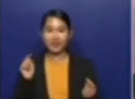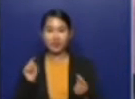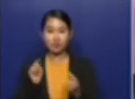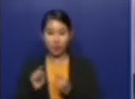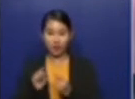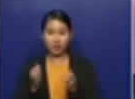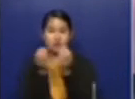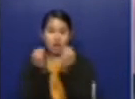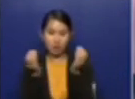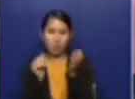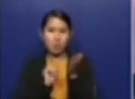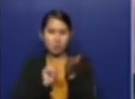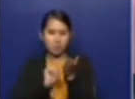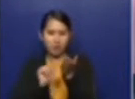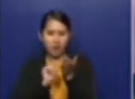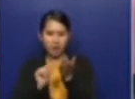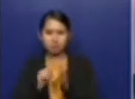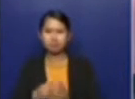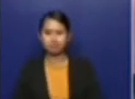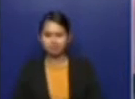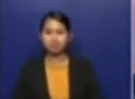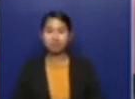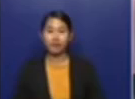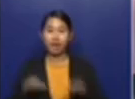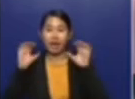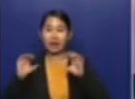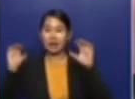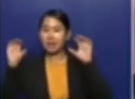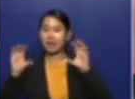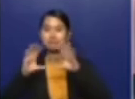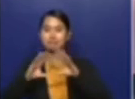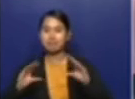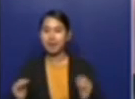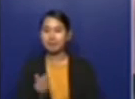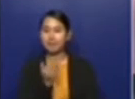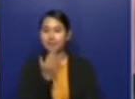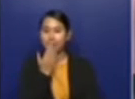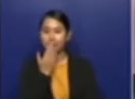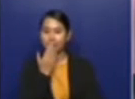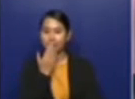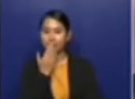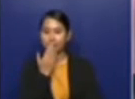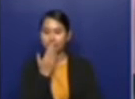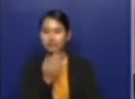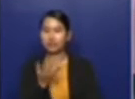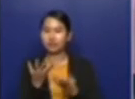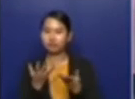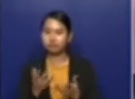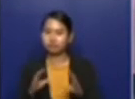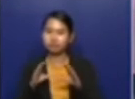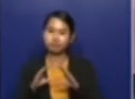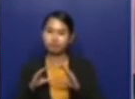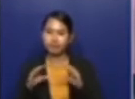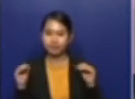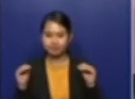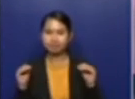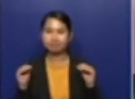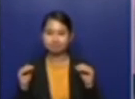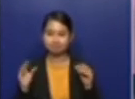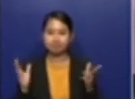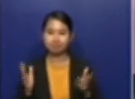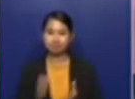รมนูญตั้งนานรัฐบาลไม่พูดสักคำไม่ได้รับการตอบสนองจากรัฐบาลแต่อย่าง